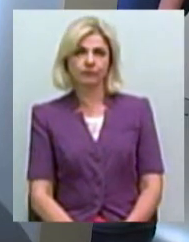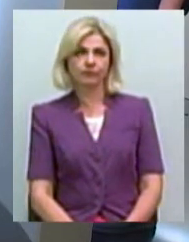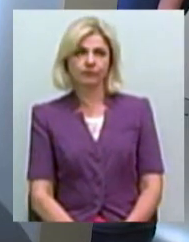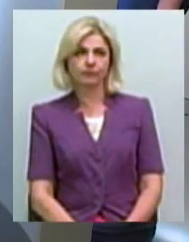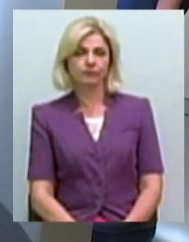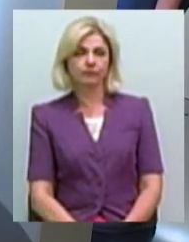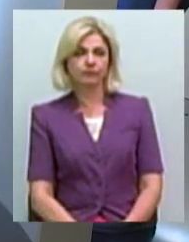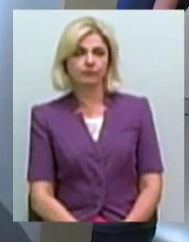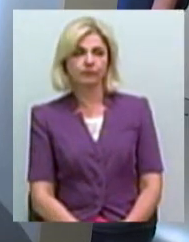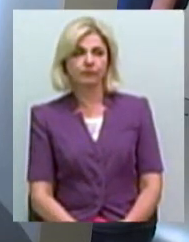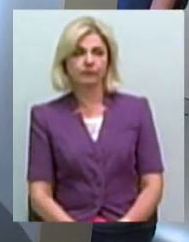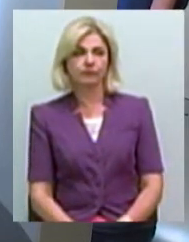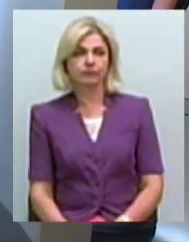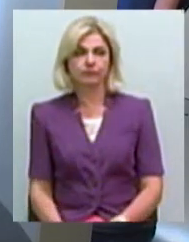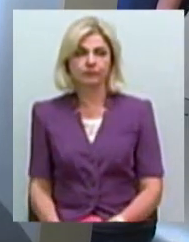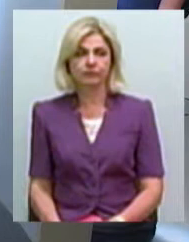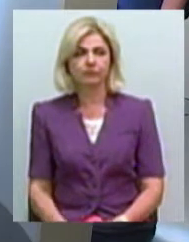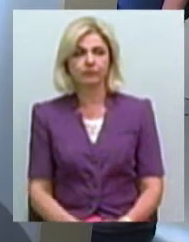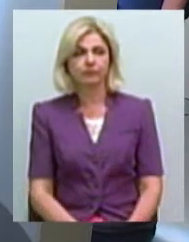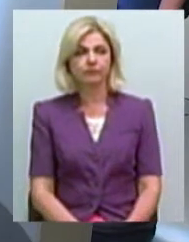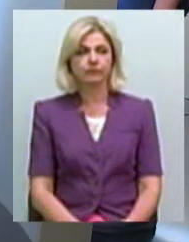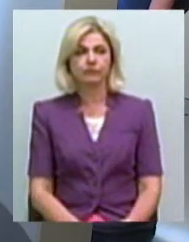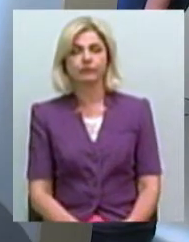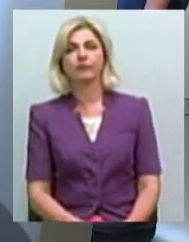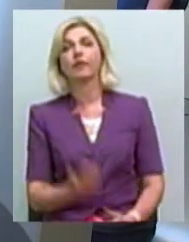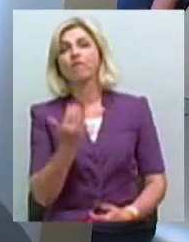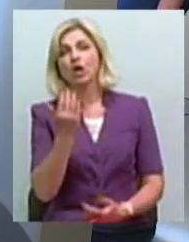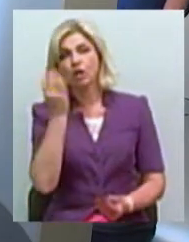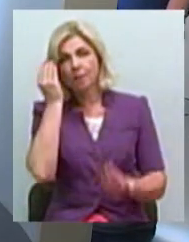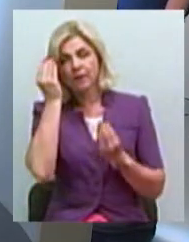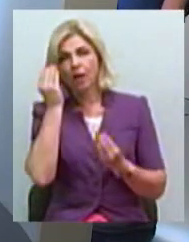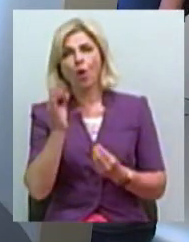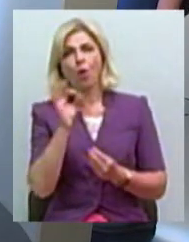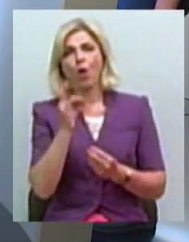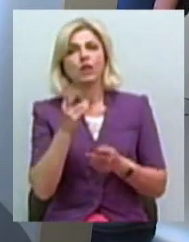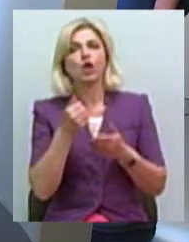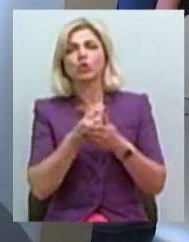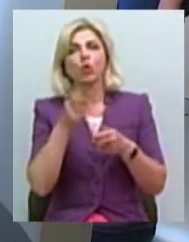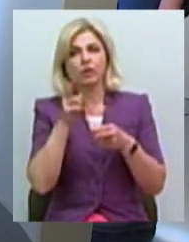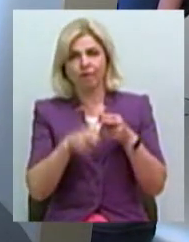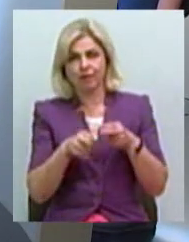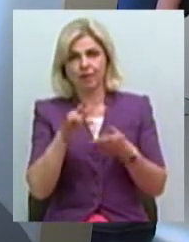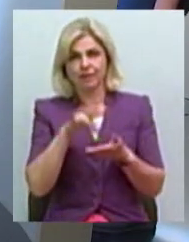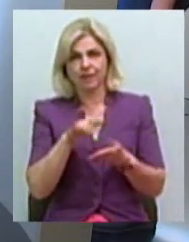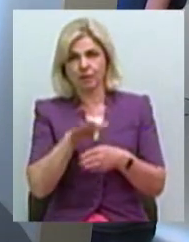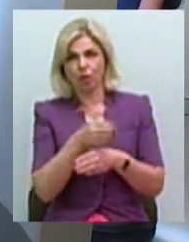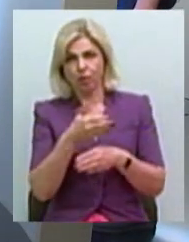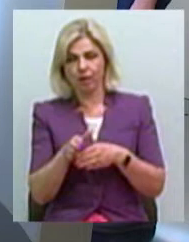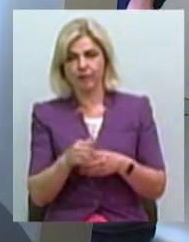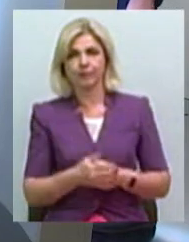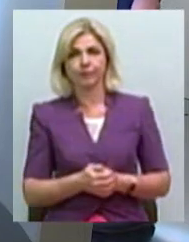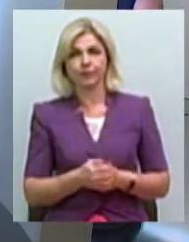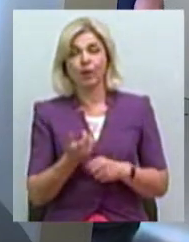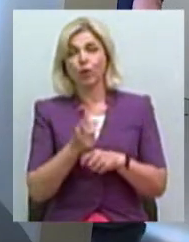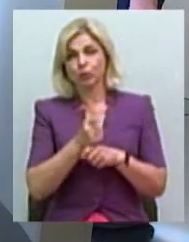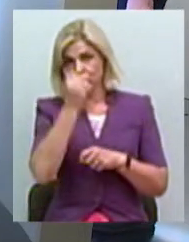Ну, будь ласка, ваш коментар з приводу незавершеності децентралізації і розрізненості сільських громад. Дуже дякую